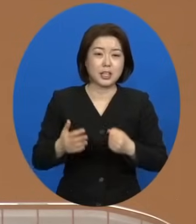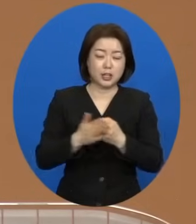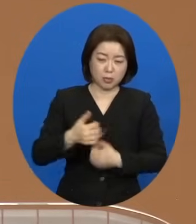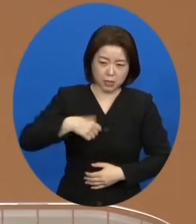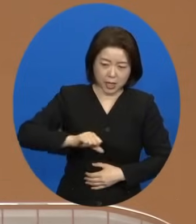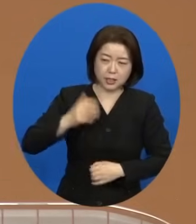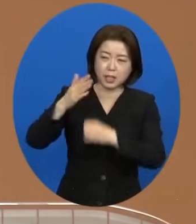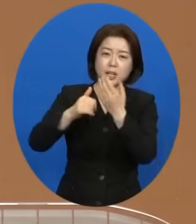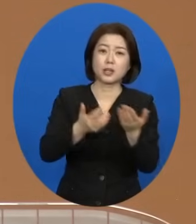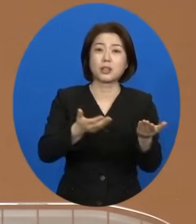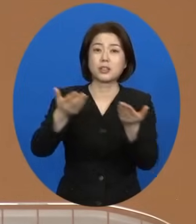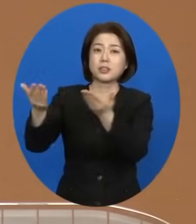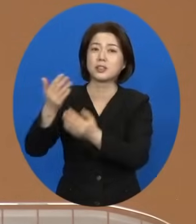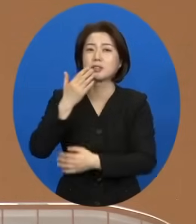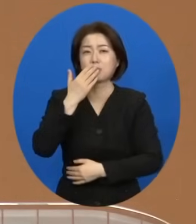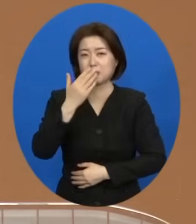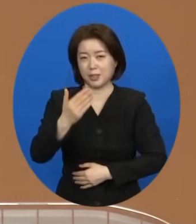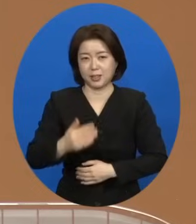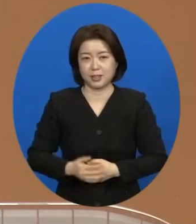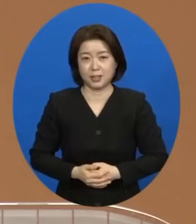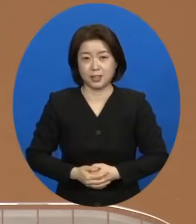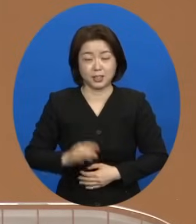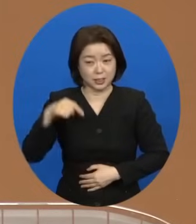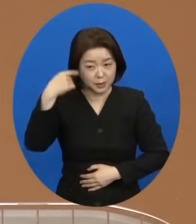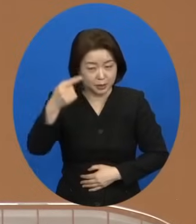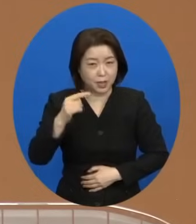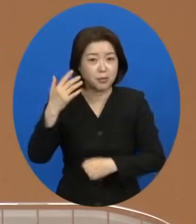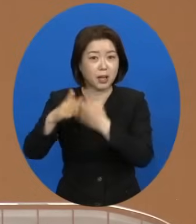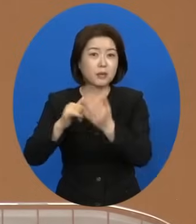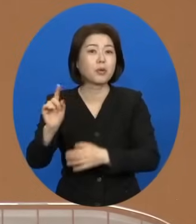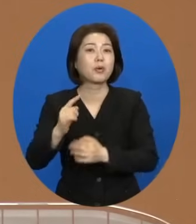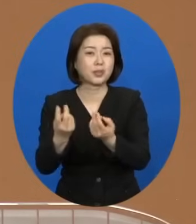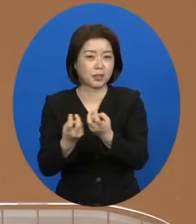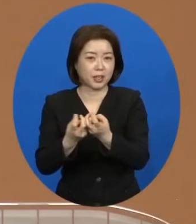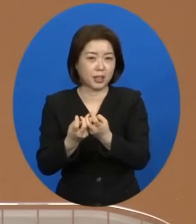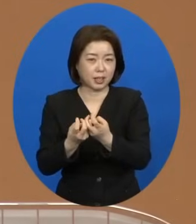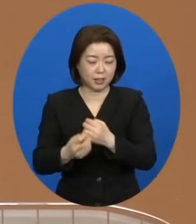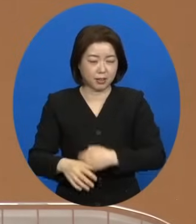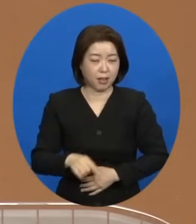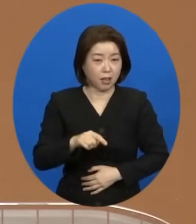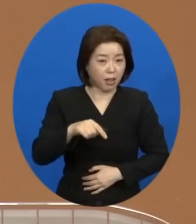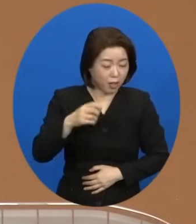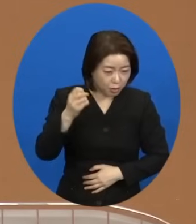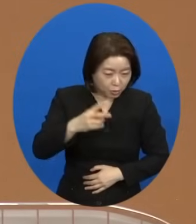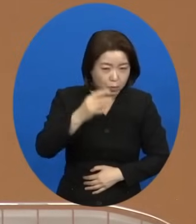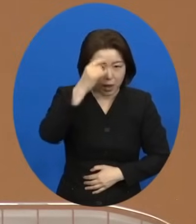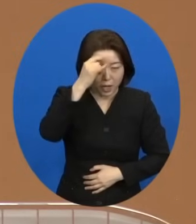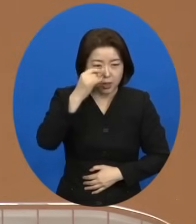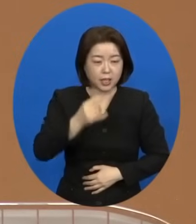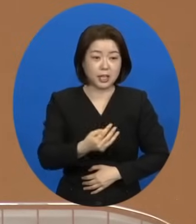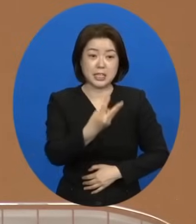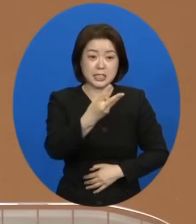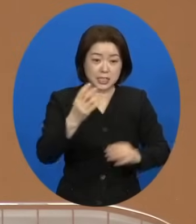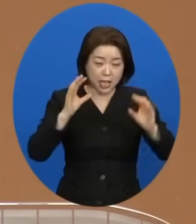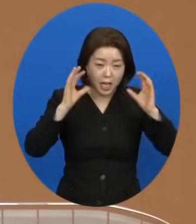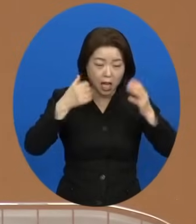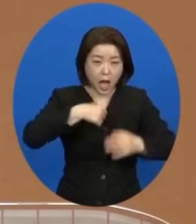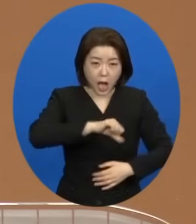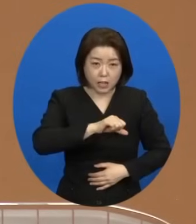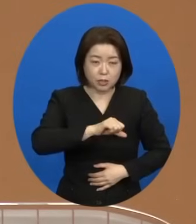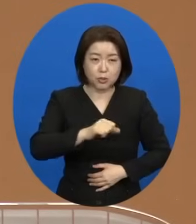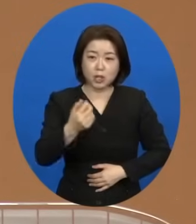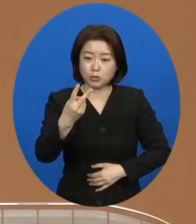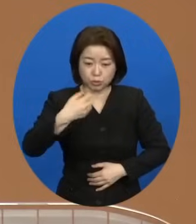것이지요 그랬더니 하나님께서 어떻게 하십니까 뒤에 보시면요 한나에게 새 아들과 두 딸을 더 주십니다 여러분